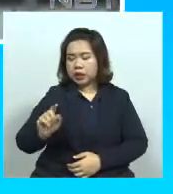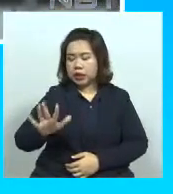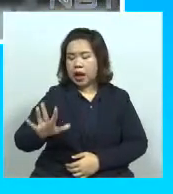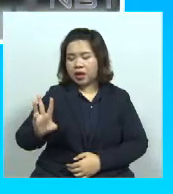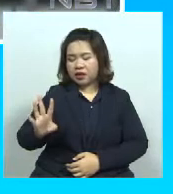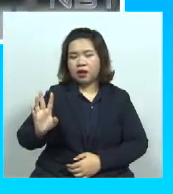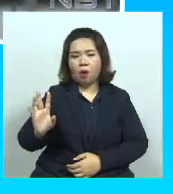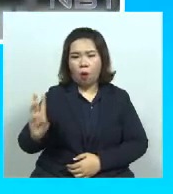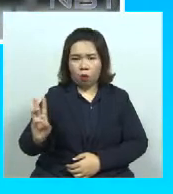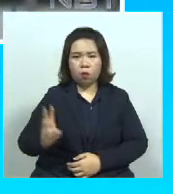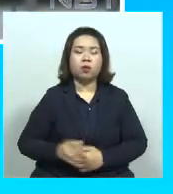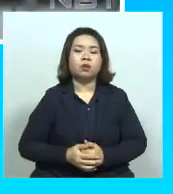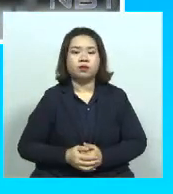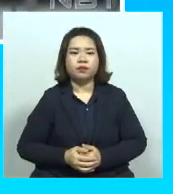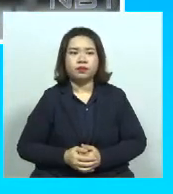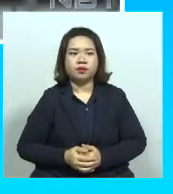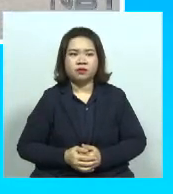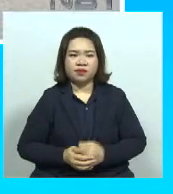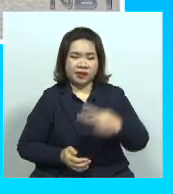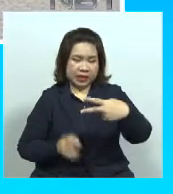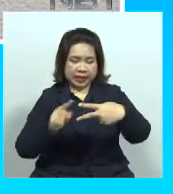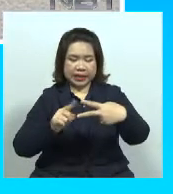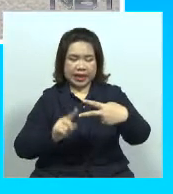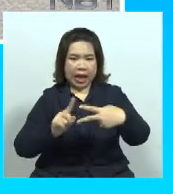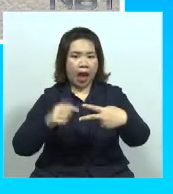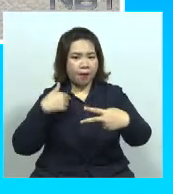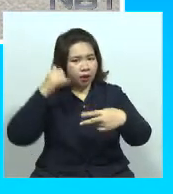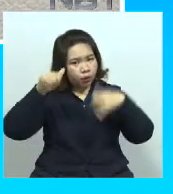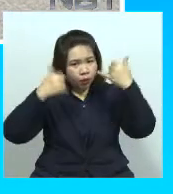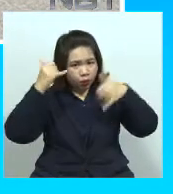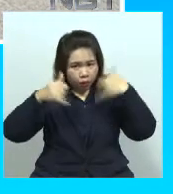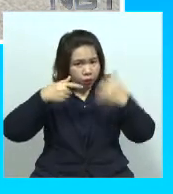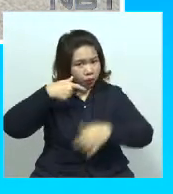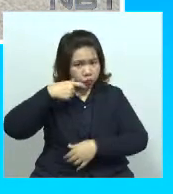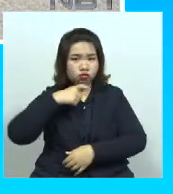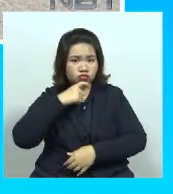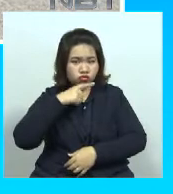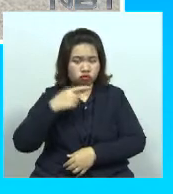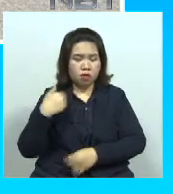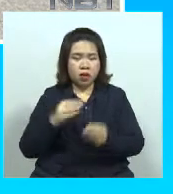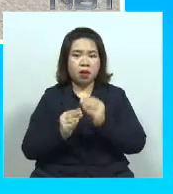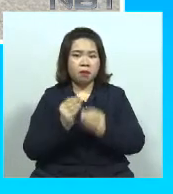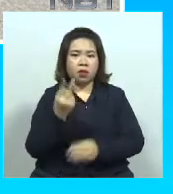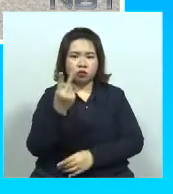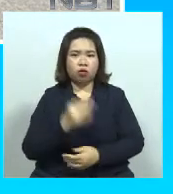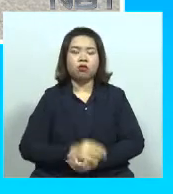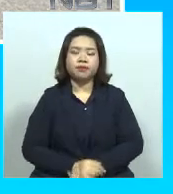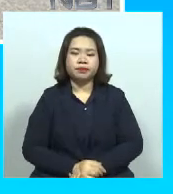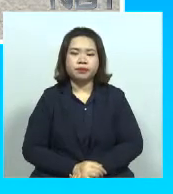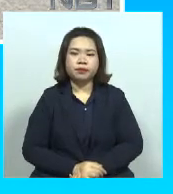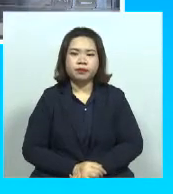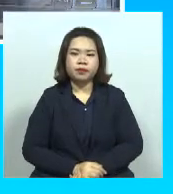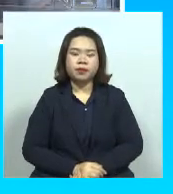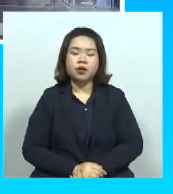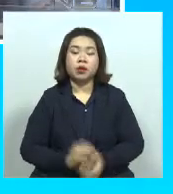852-6821-1546ครับ สองหมายเลขนะคะ คอยรับตลอดเวลาครับใช่ครับมีสองหมายเลขครับ ค่ะค่ะ